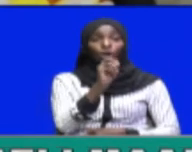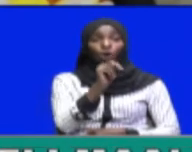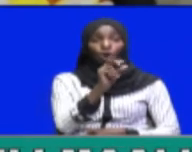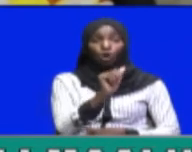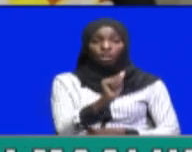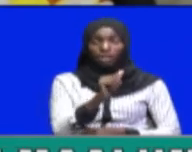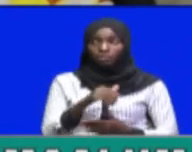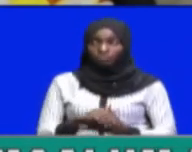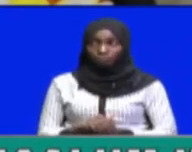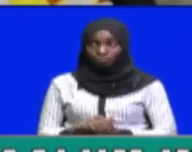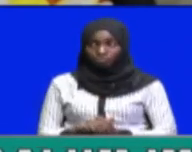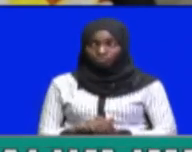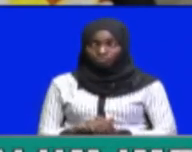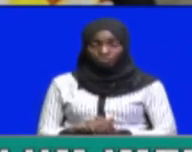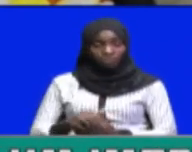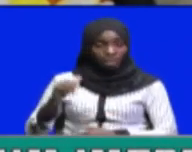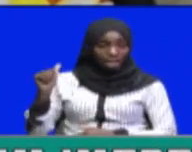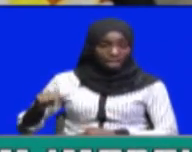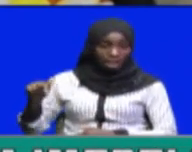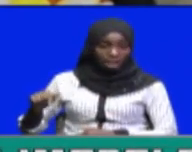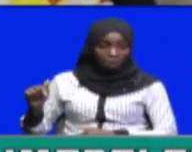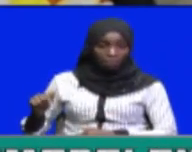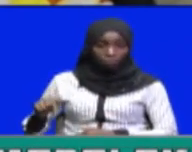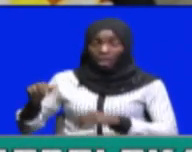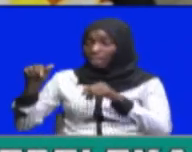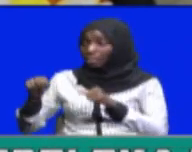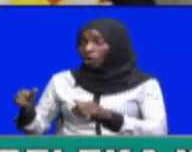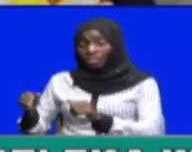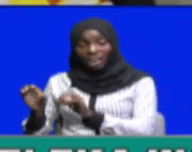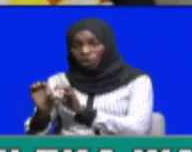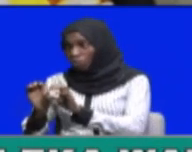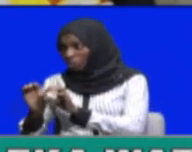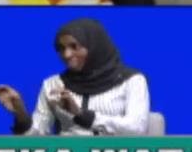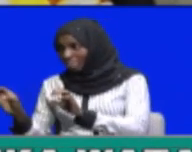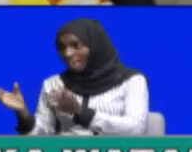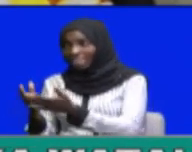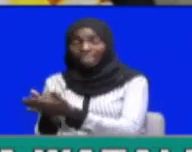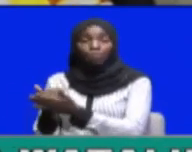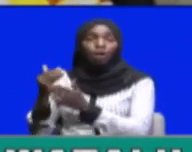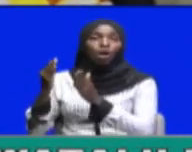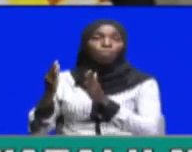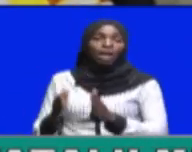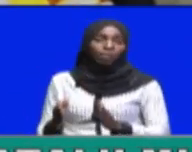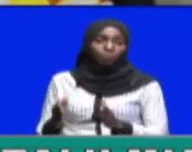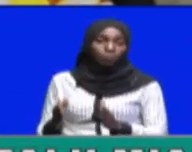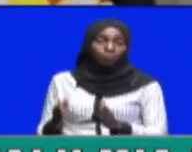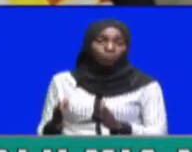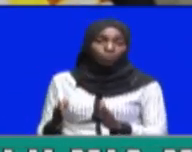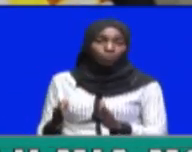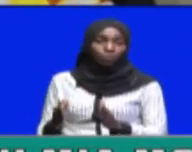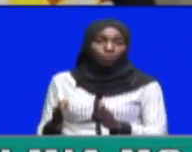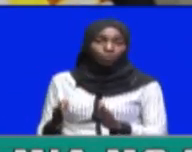Katika viwanja vya ndege tunatakiwa kuweka maeneo ambayo ya kuwatengea hao abiria. Kwa hiyo kinachofundishwa hasa